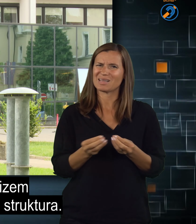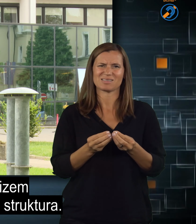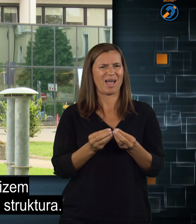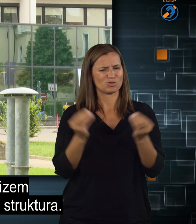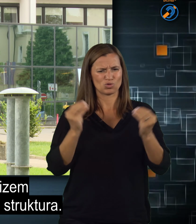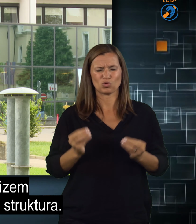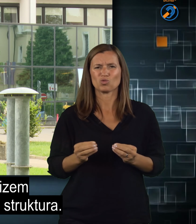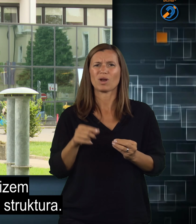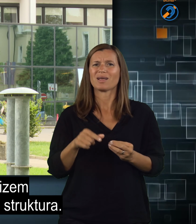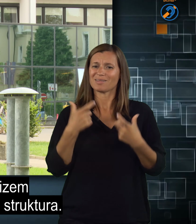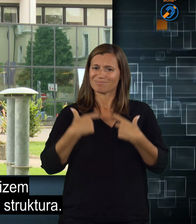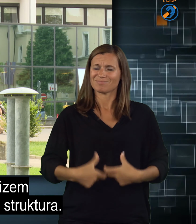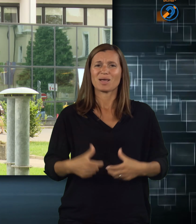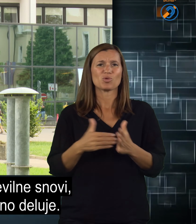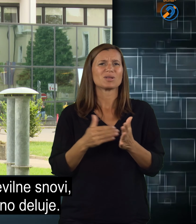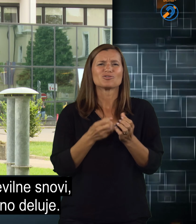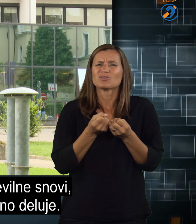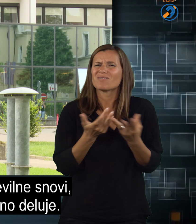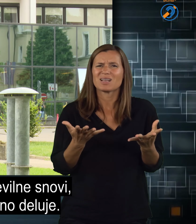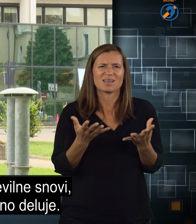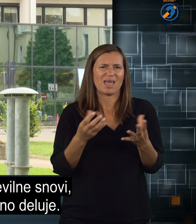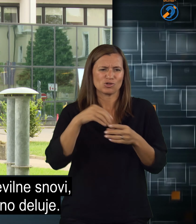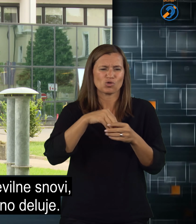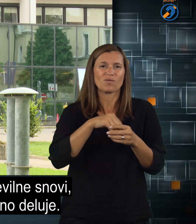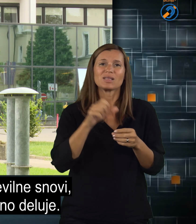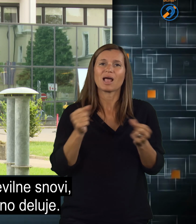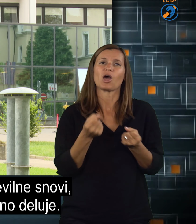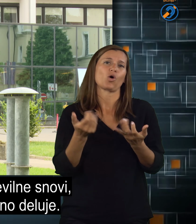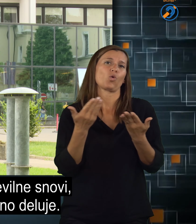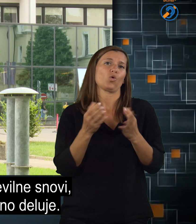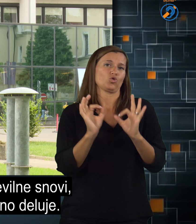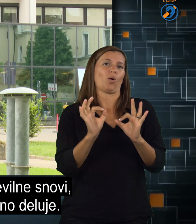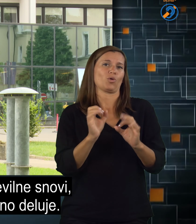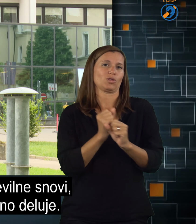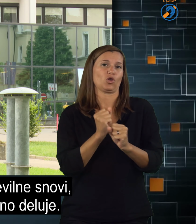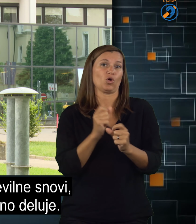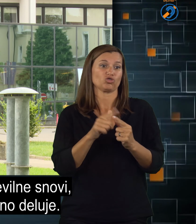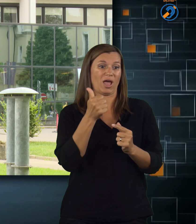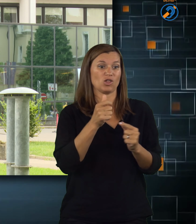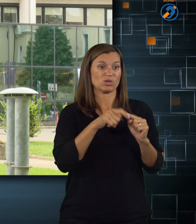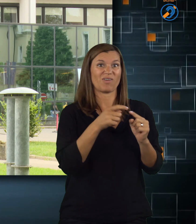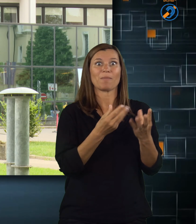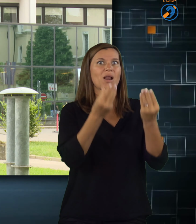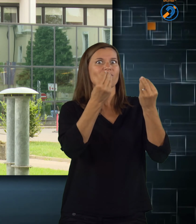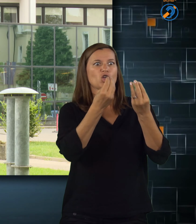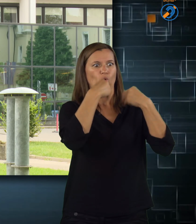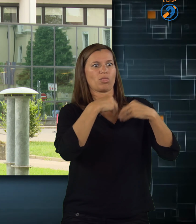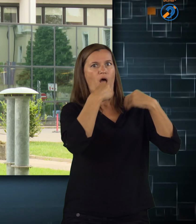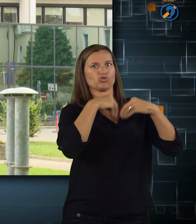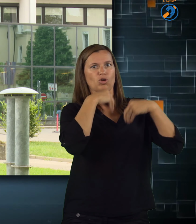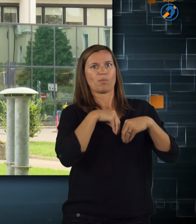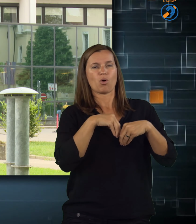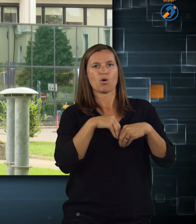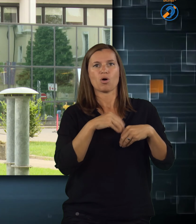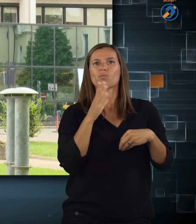kompleksna struktura in da potrebuje številne snovi, da lahko optimalno deluje. In kadar eno stvar pretirano